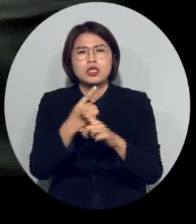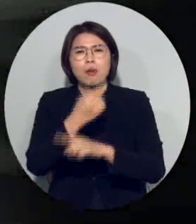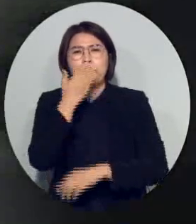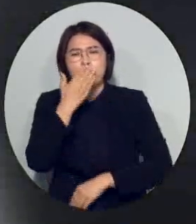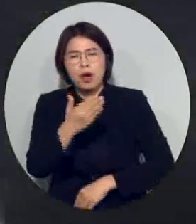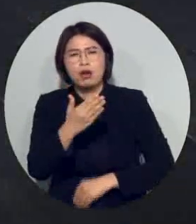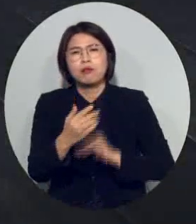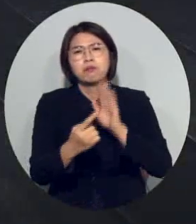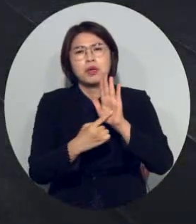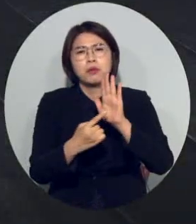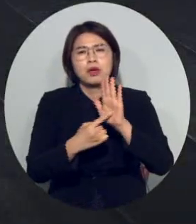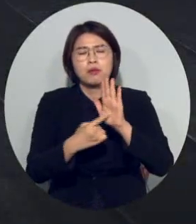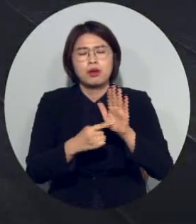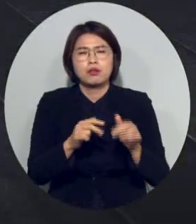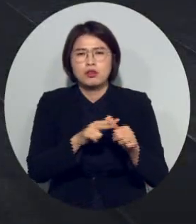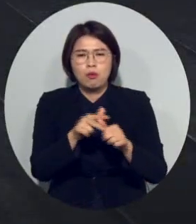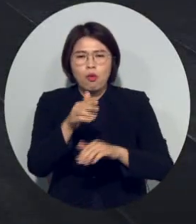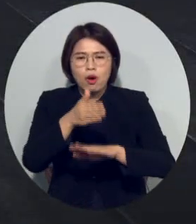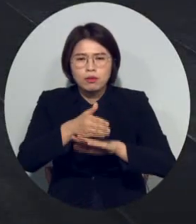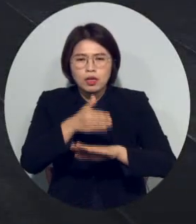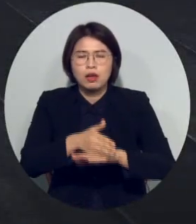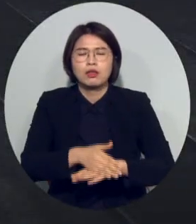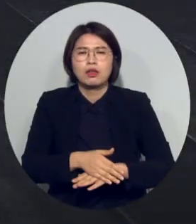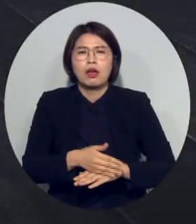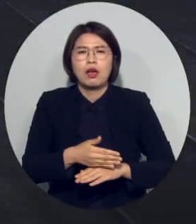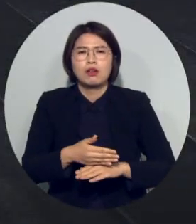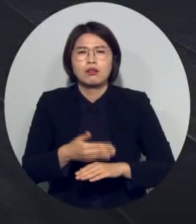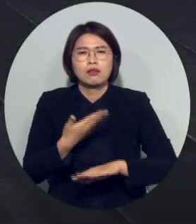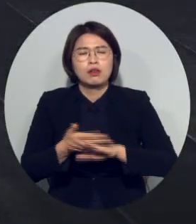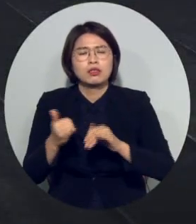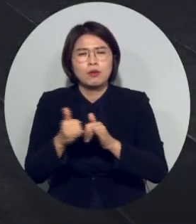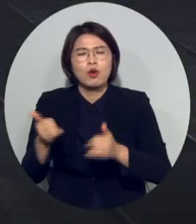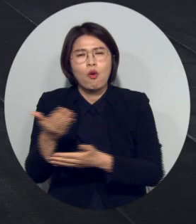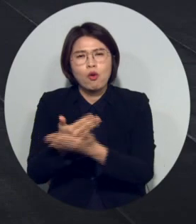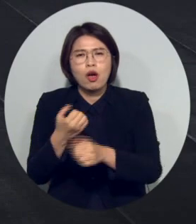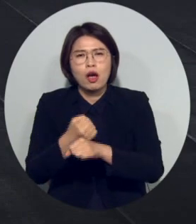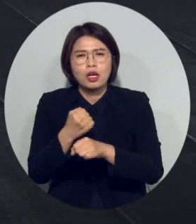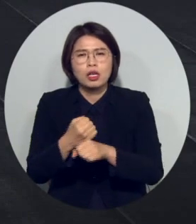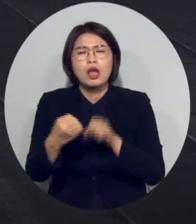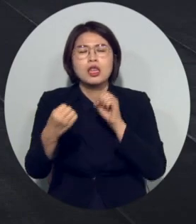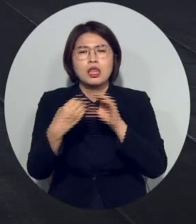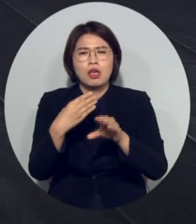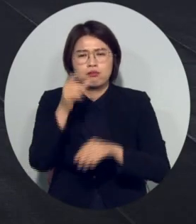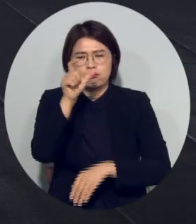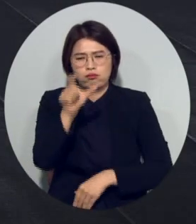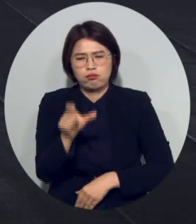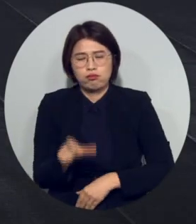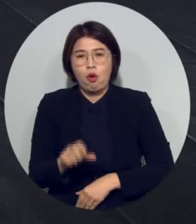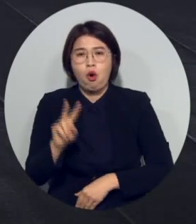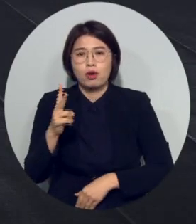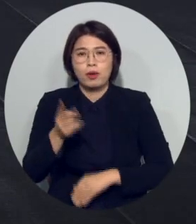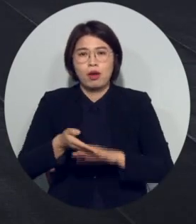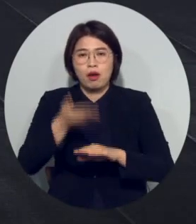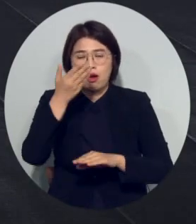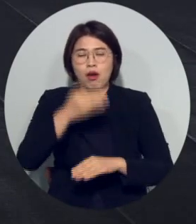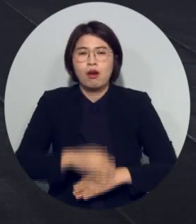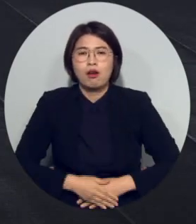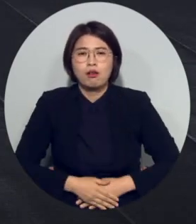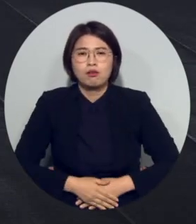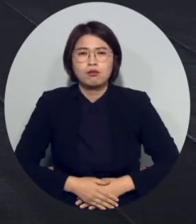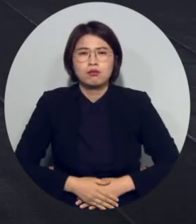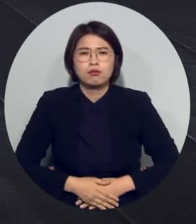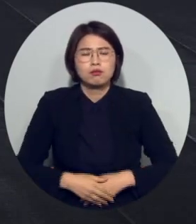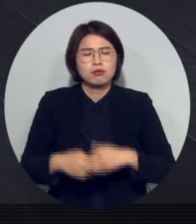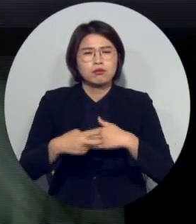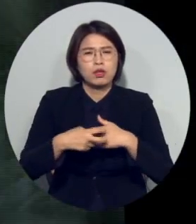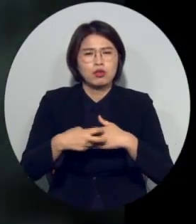있습니다 좋은정보 감사하다 지인들과 공유하게 따시게 댓글이 200개 가까이 달렸습니다 그러나 의학적으로 효과가